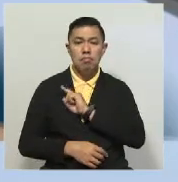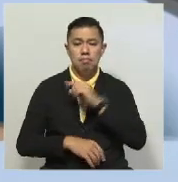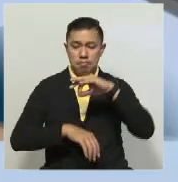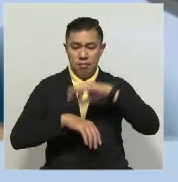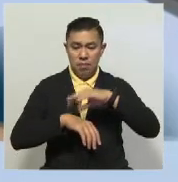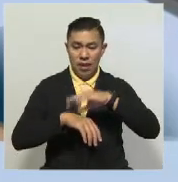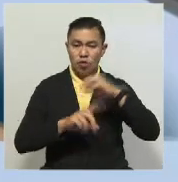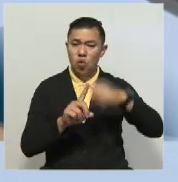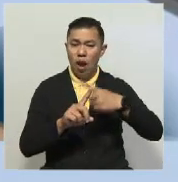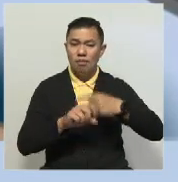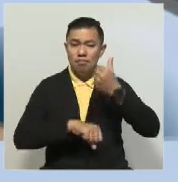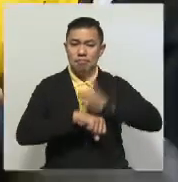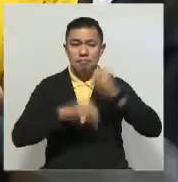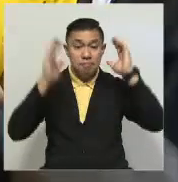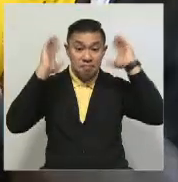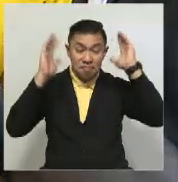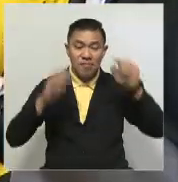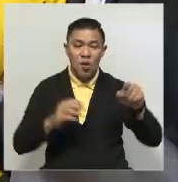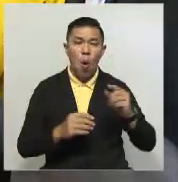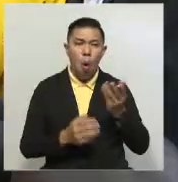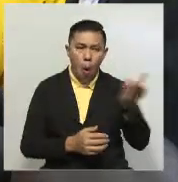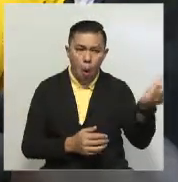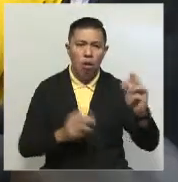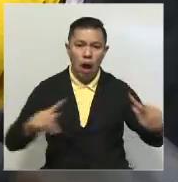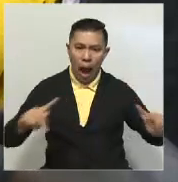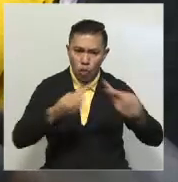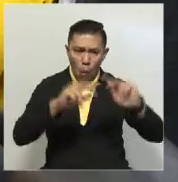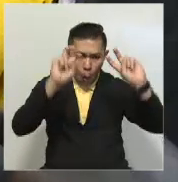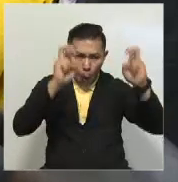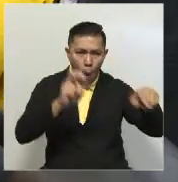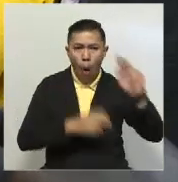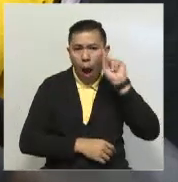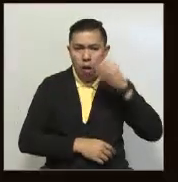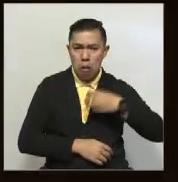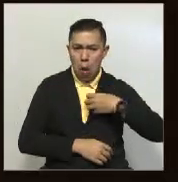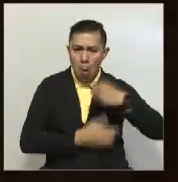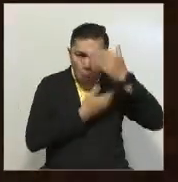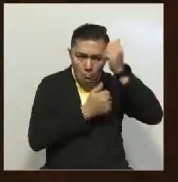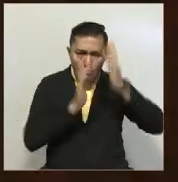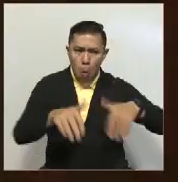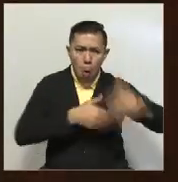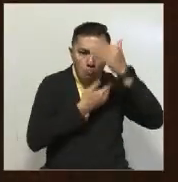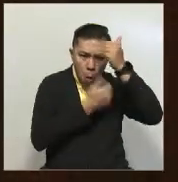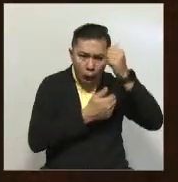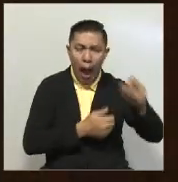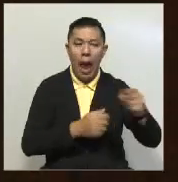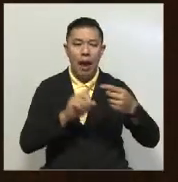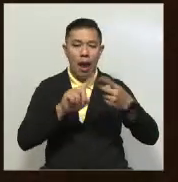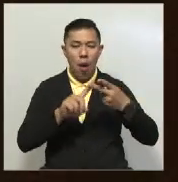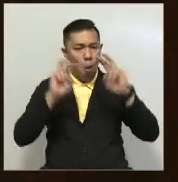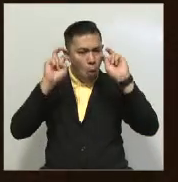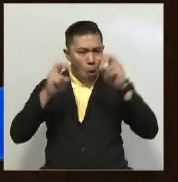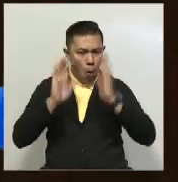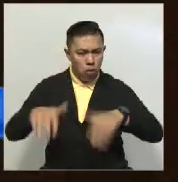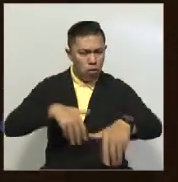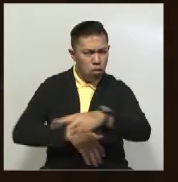บดีกรมประชาสัมพันธ์ได้ขอความร่วมมือแต่ละกระทรวงค่ะคัดเลือกประเด็นข่าวสารที่อยู่ในความสนใจของประชาชนหรือว่าประเด็น